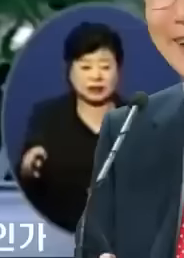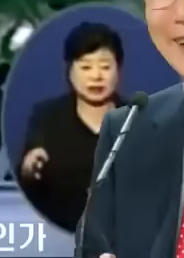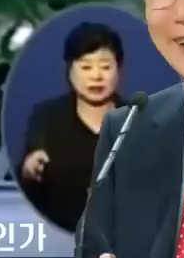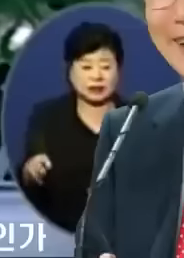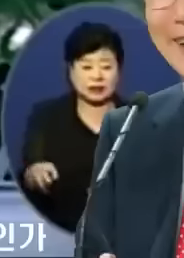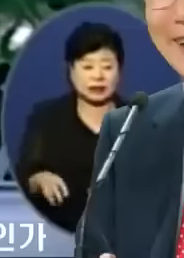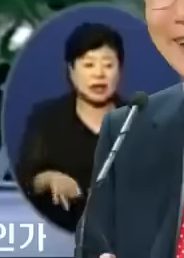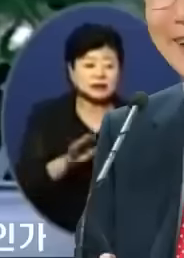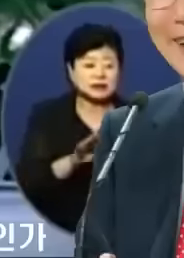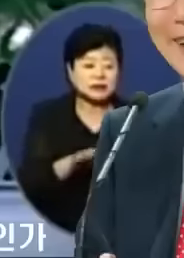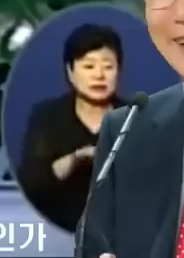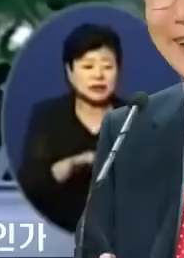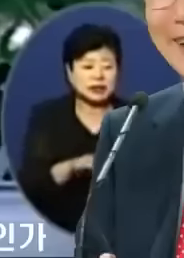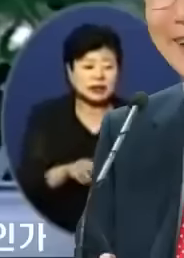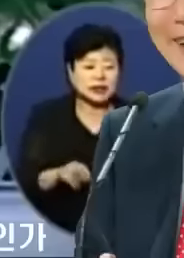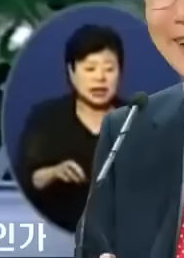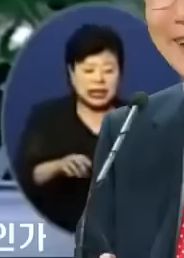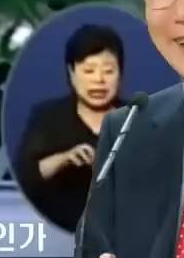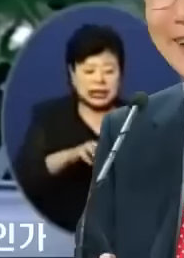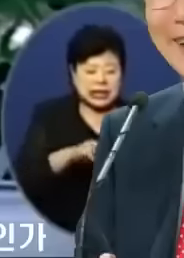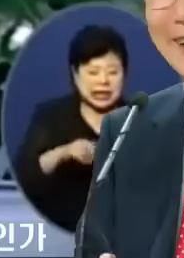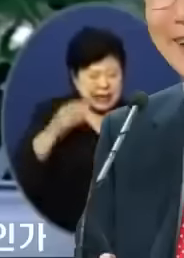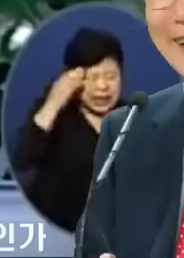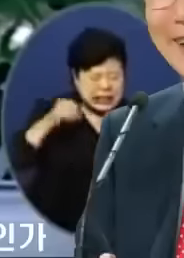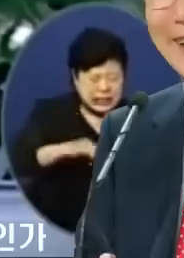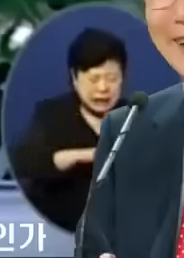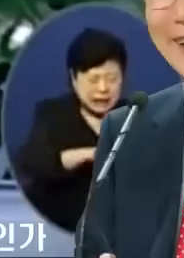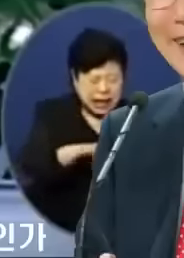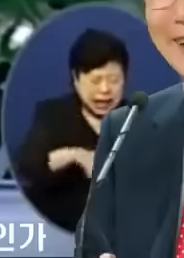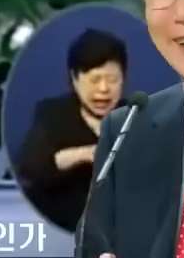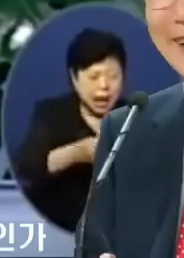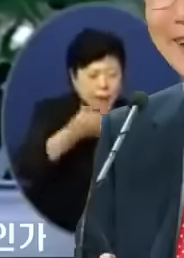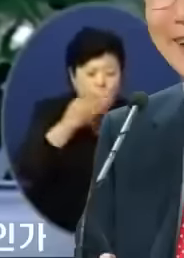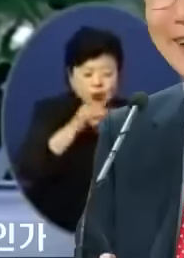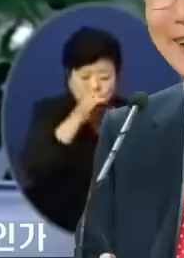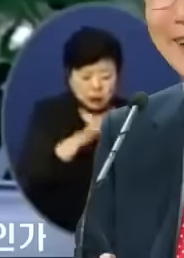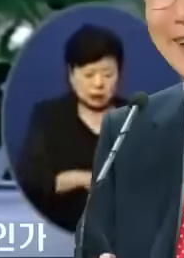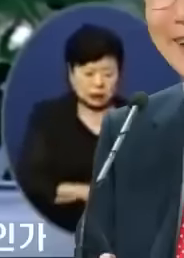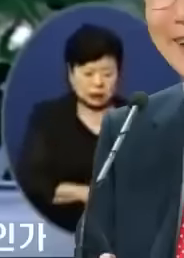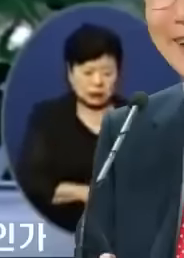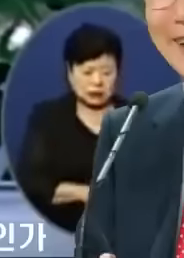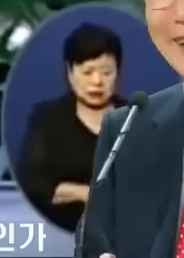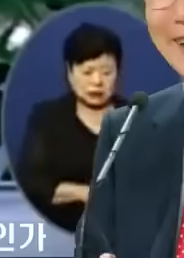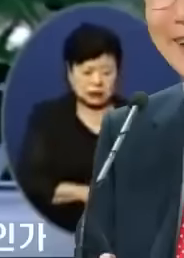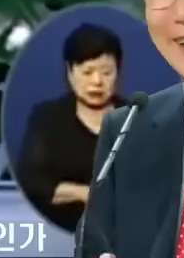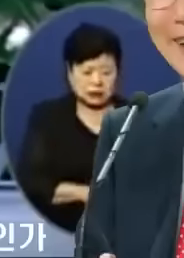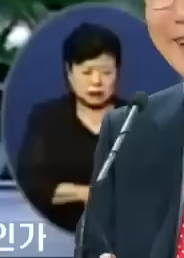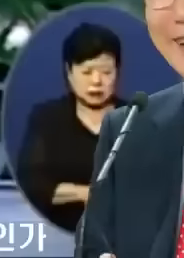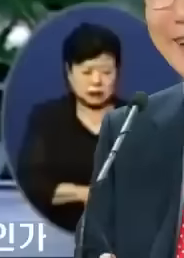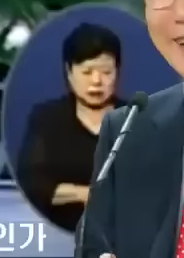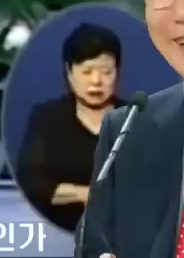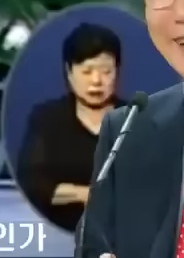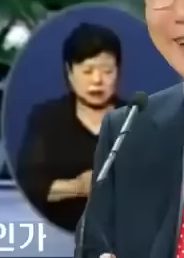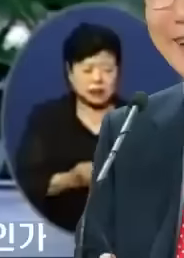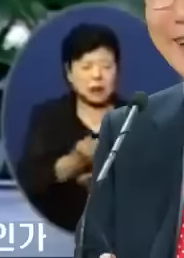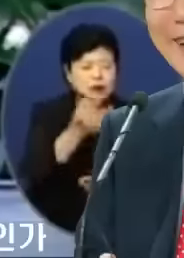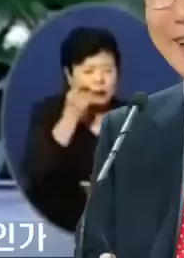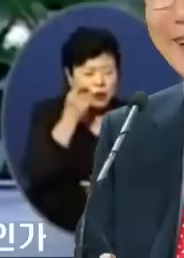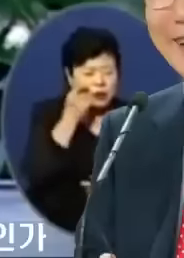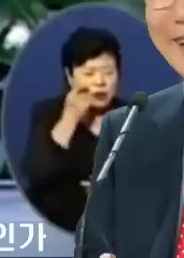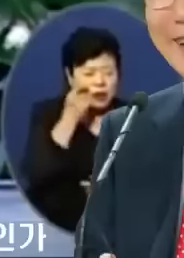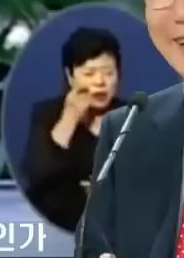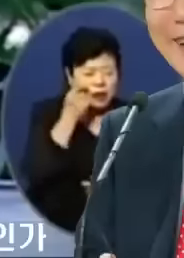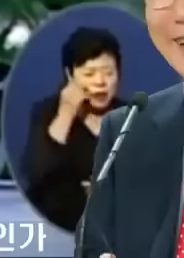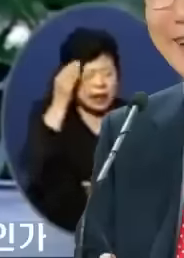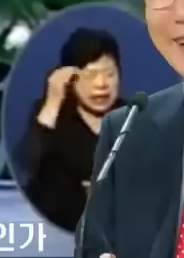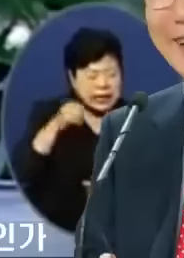소리가 있습니까? 개미가 바글바글하게 붙어서 뜯어먹고 있는 것입니다. 그런 거기에서 나오지를 못하고 개미밥이 되고